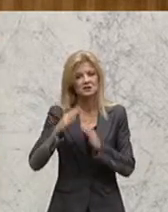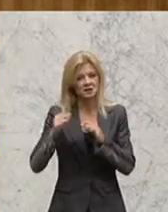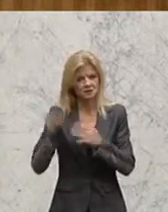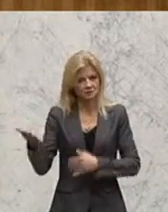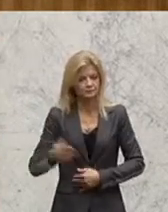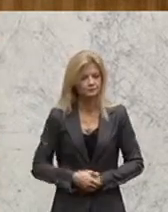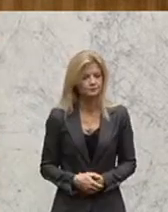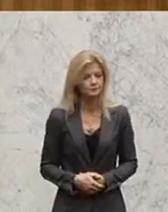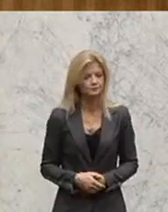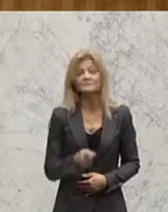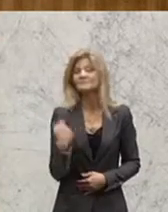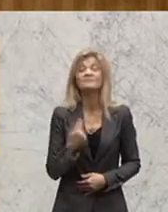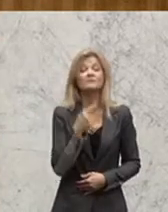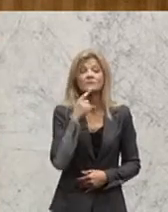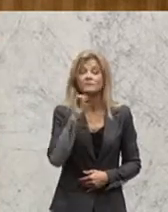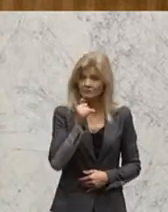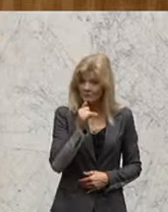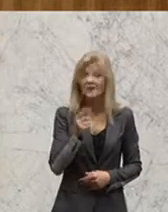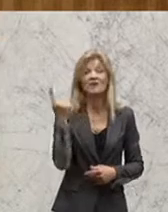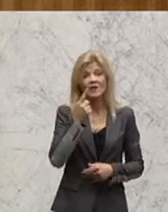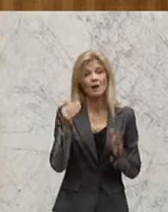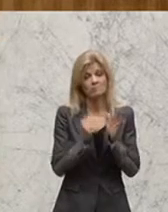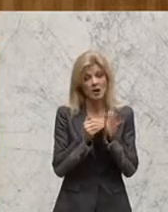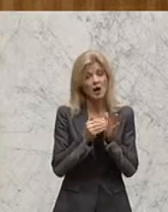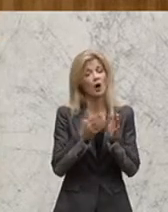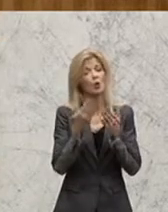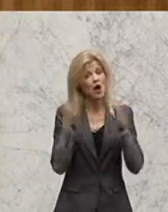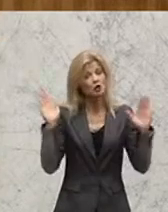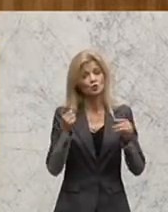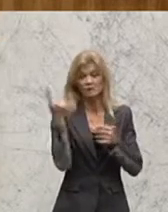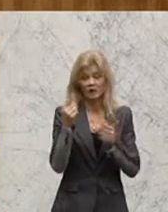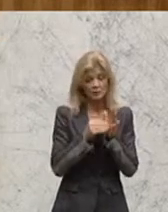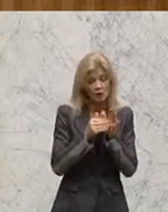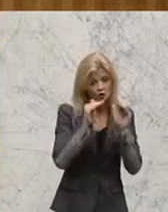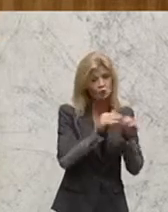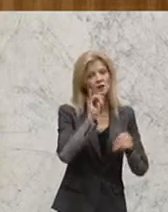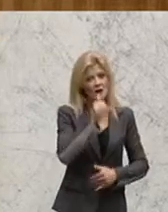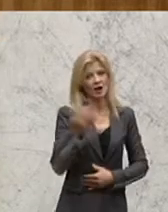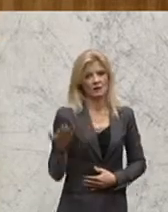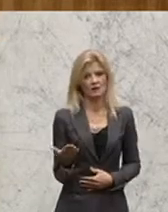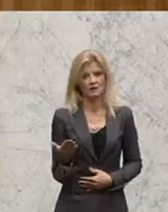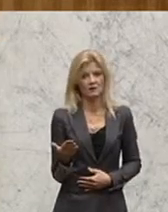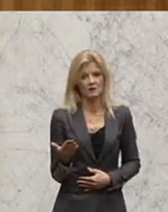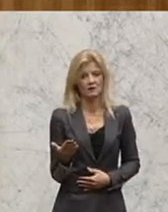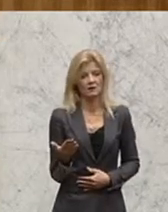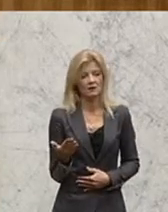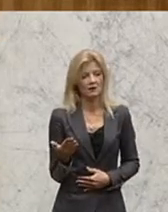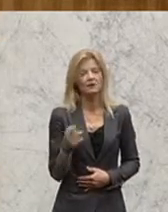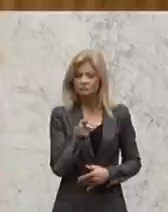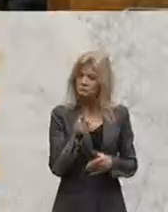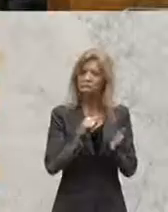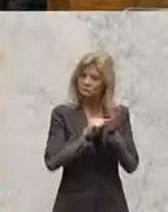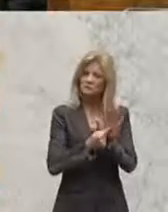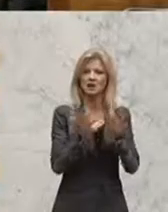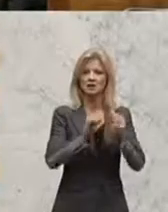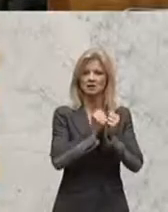Recht auf Asyl für alle wirklich Schutzbedürftigen. Und das hat eine immens hohe Bedeutung für unsere Demokratie und unsere Gesellschaft. Aber